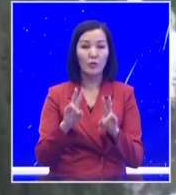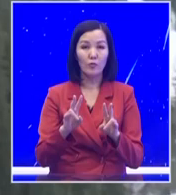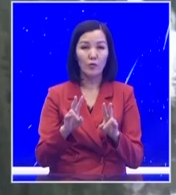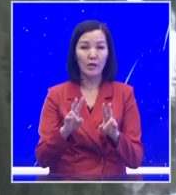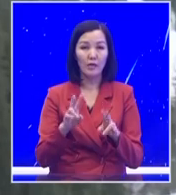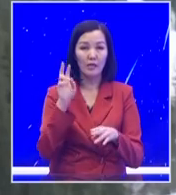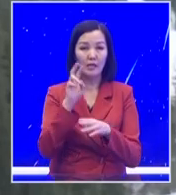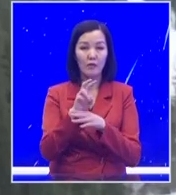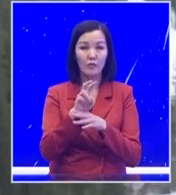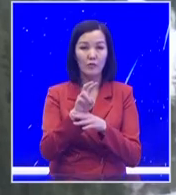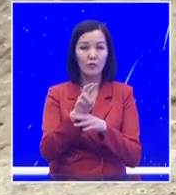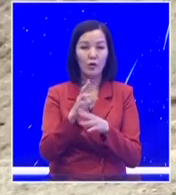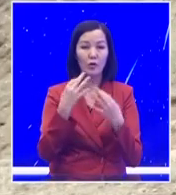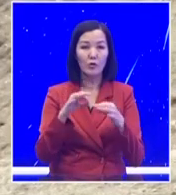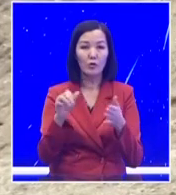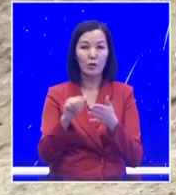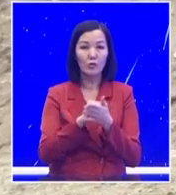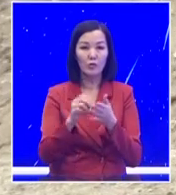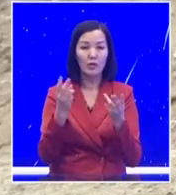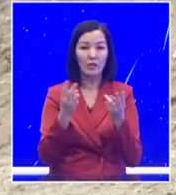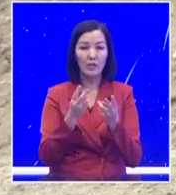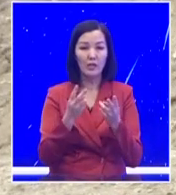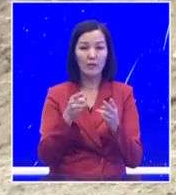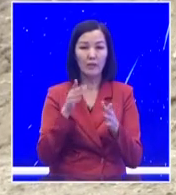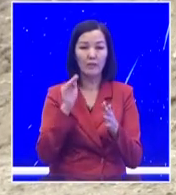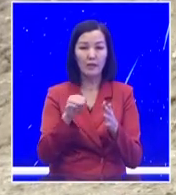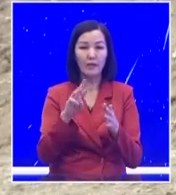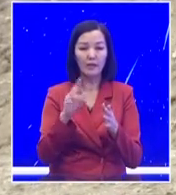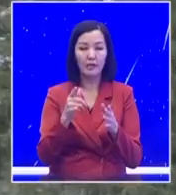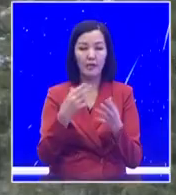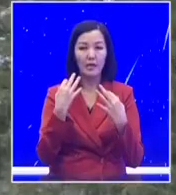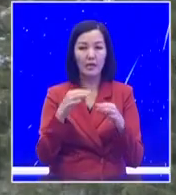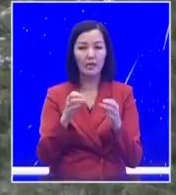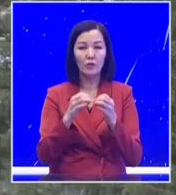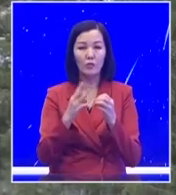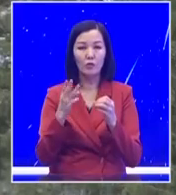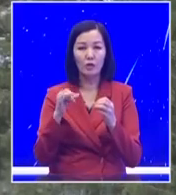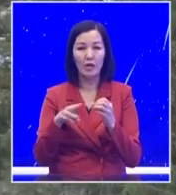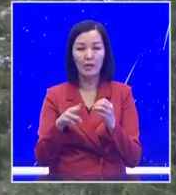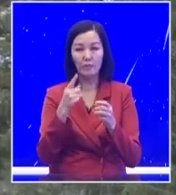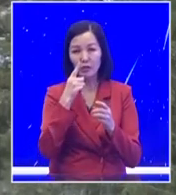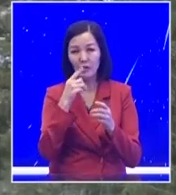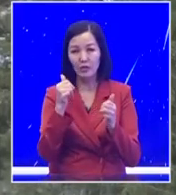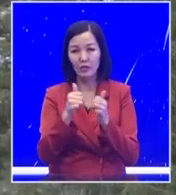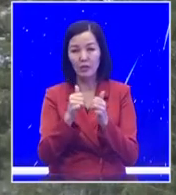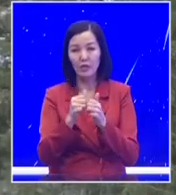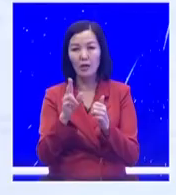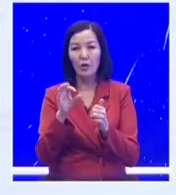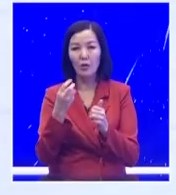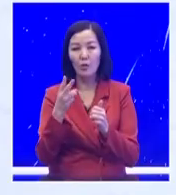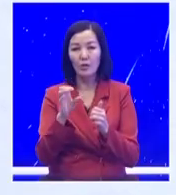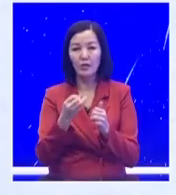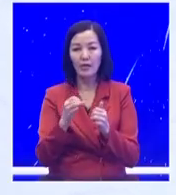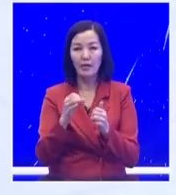көлдеріне келу үшін арнайы рұқсат қағаз керек. Құны 1000 теңгеге жуық. Лицензия көлден 10 шақырым жердегі Саты ауылындағы Көлсай көлдері